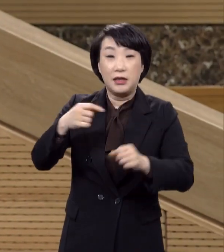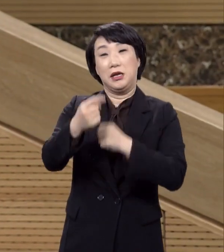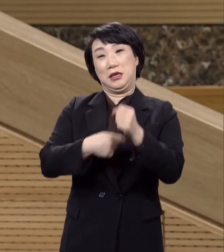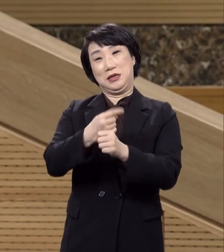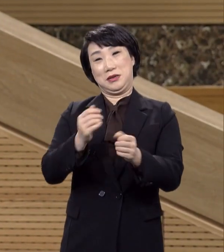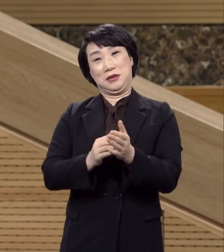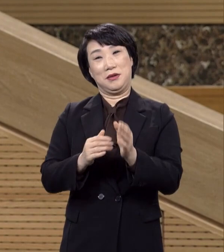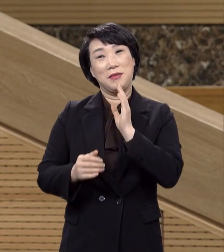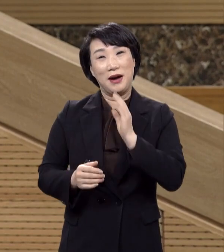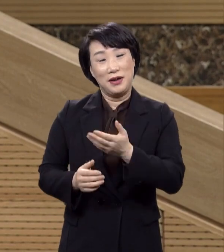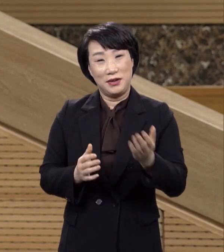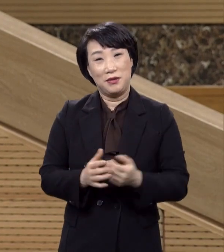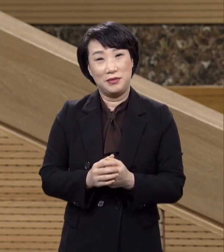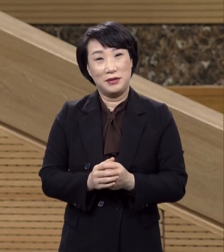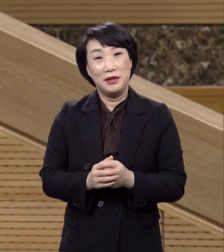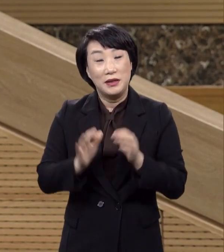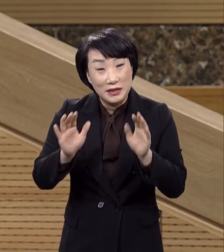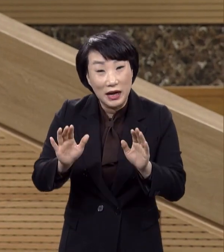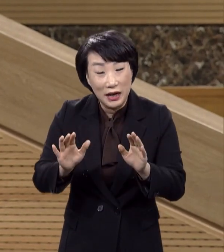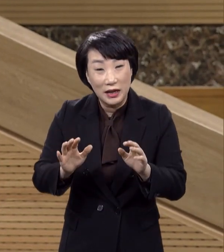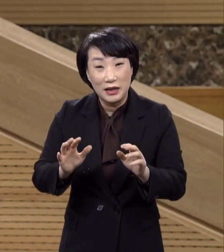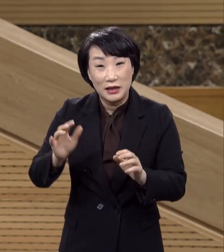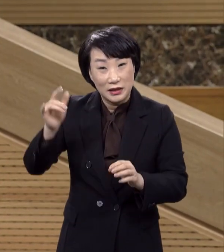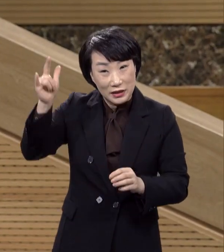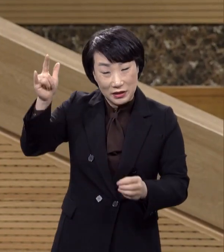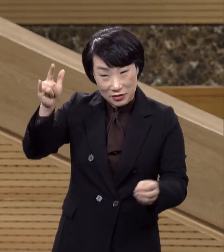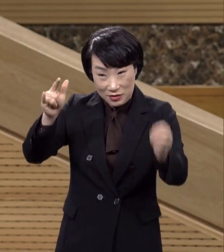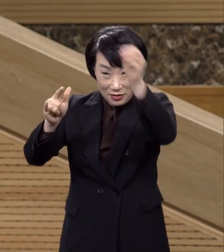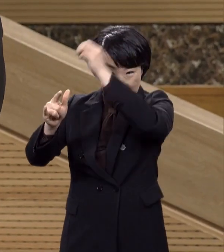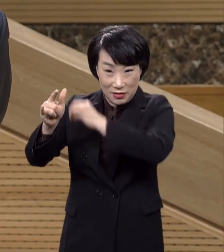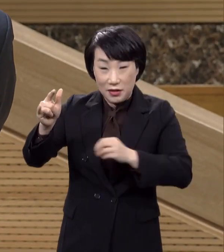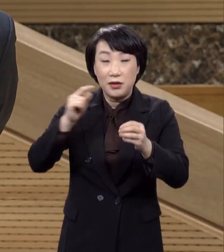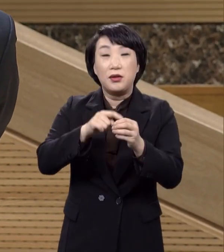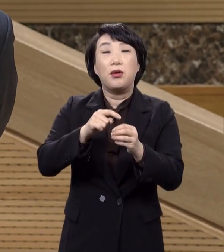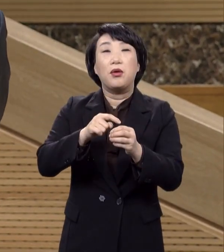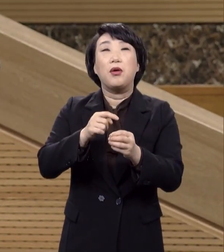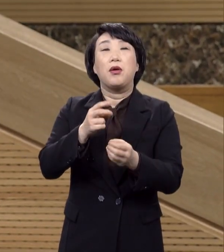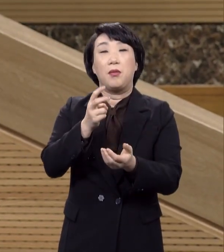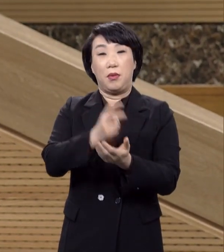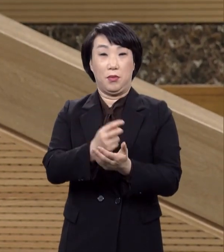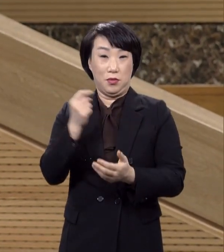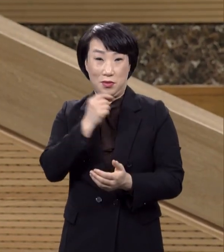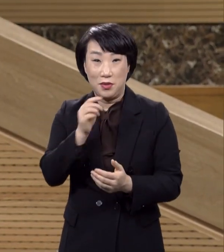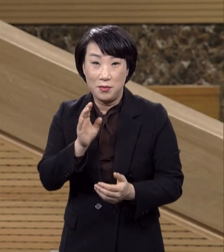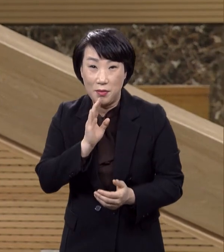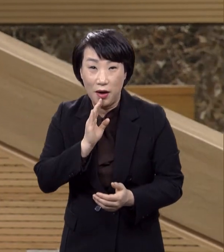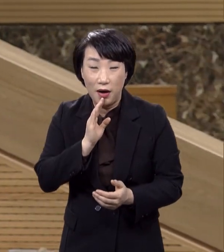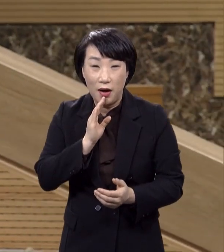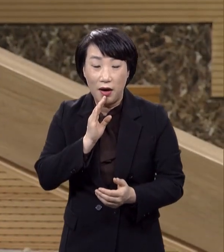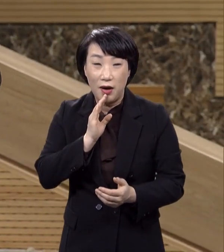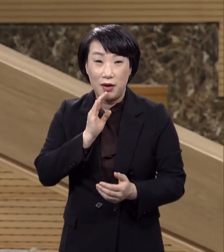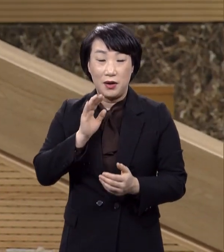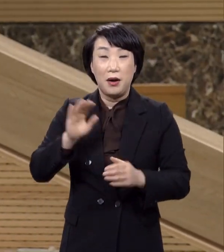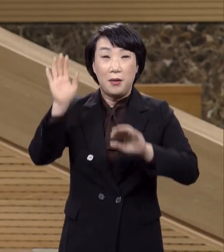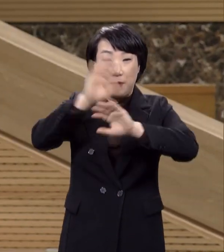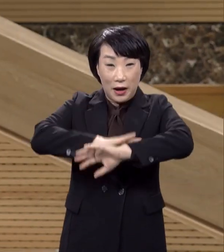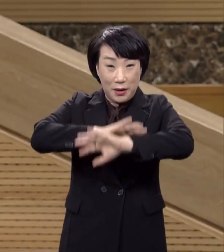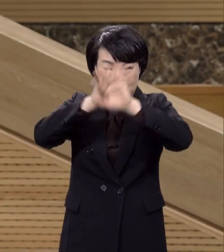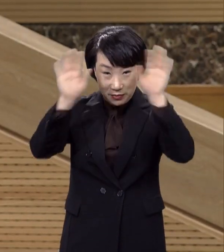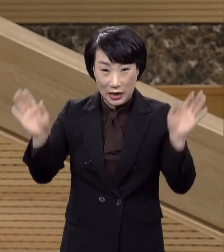대기권이 절대로 지구를 보는데 철저히 움직여갑니다. 하루요